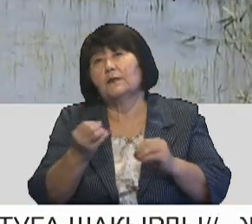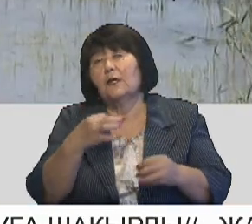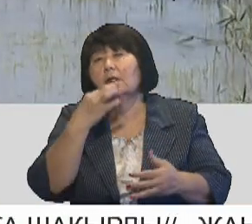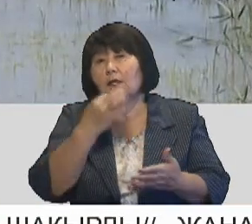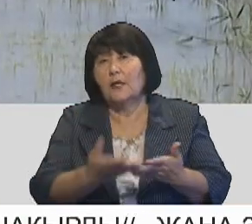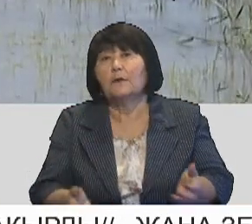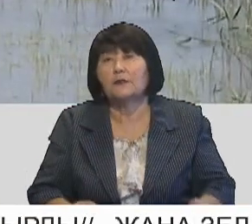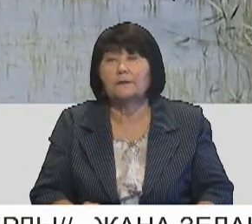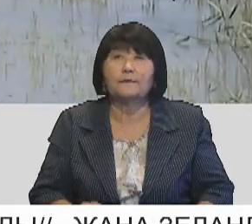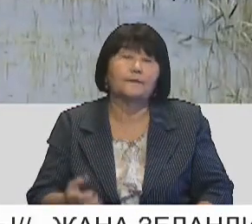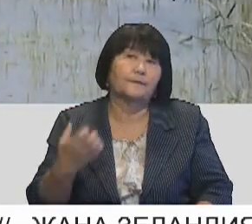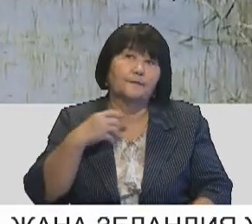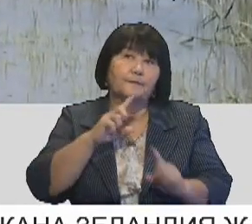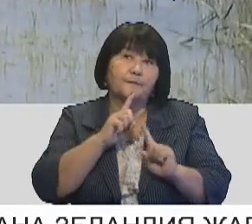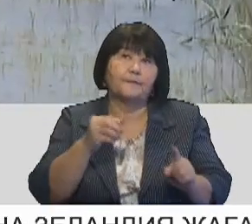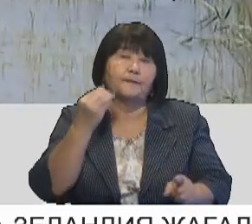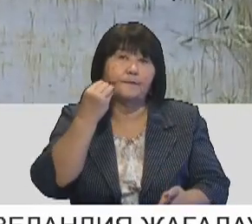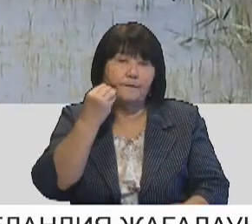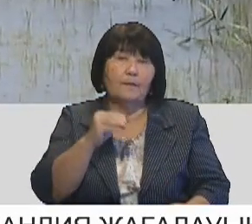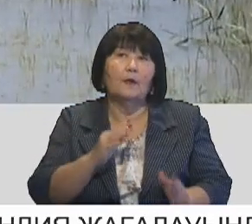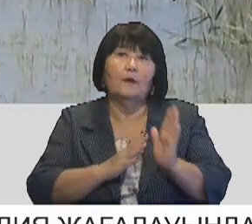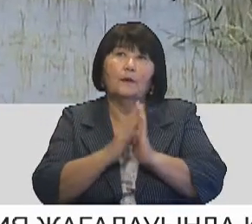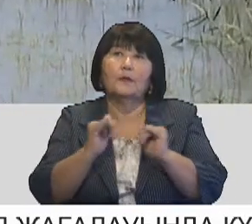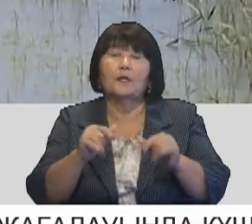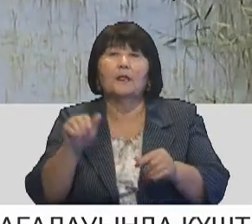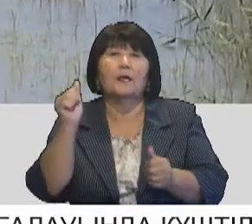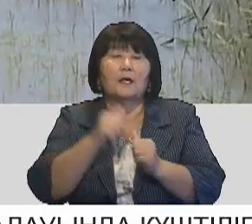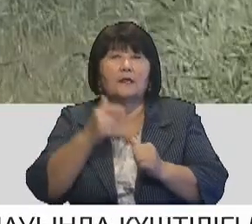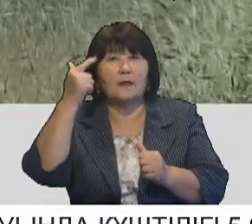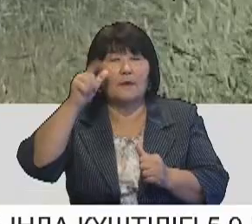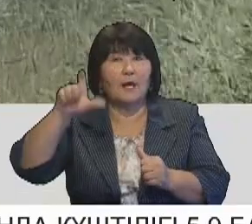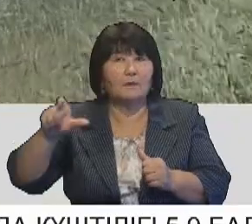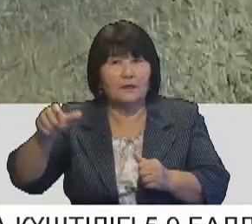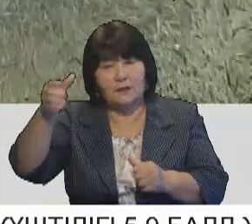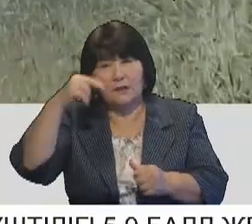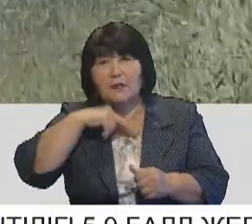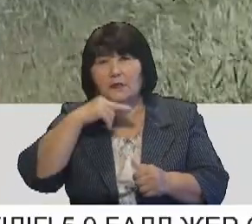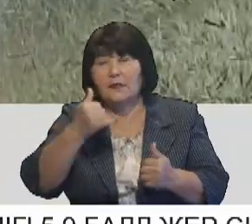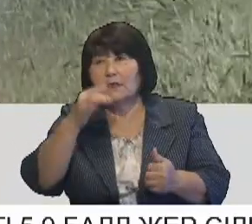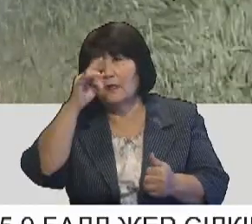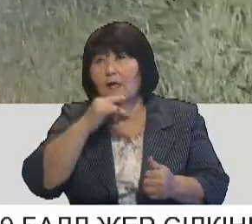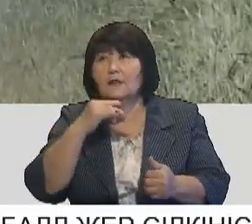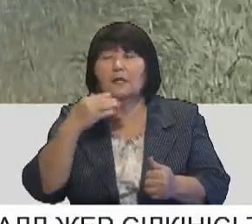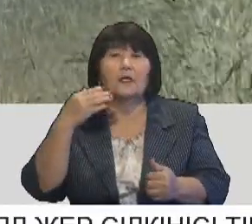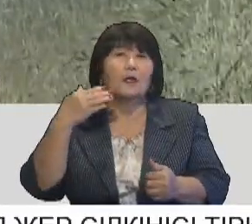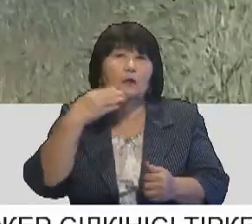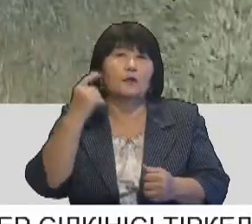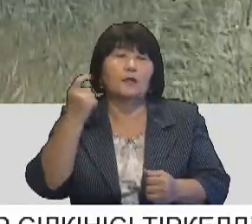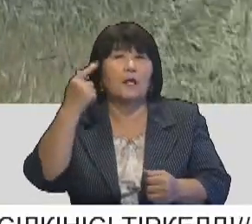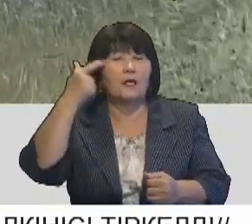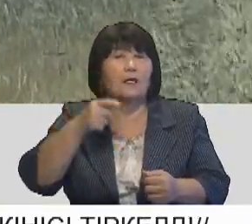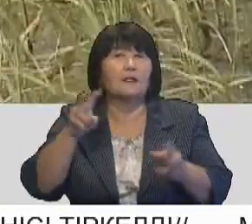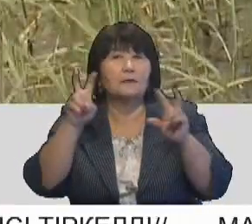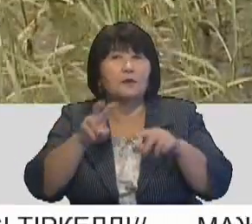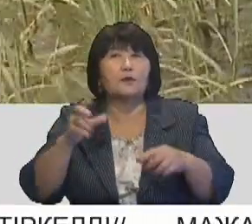оның. Сыр брендінің сапасы мен өнімділігін арттыру әрдайым ғалымдардың назарында. Мәселен, Қазақ күріш шаруашылығы ғылыми зерттеу